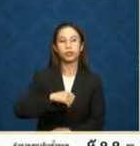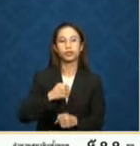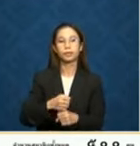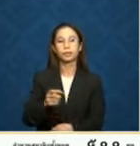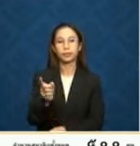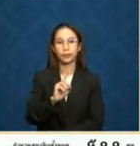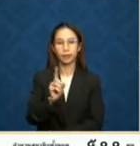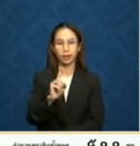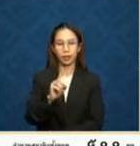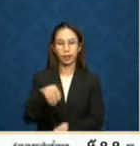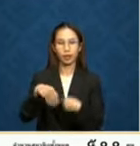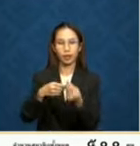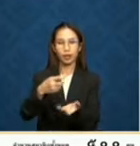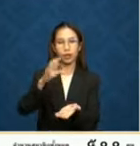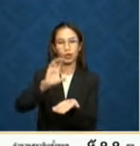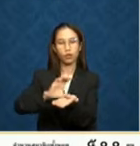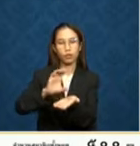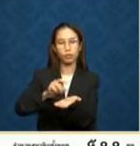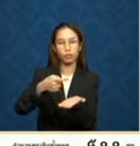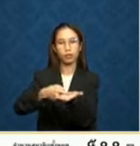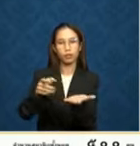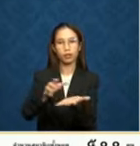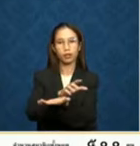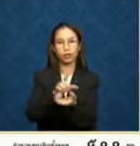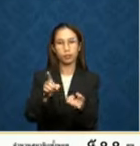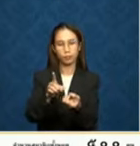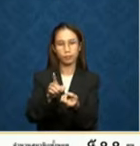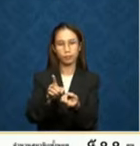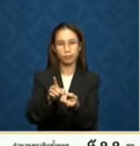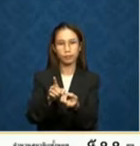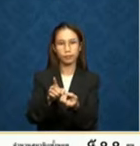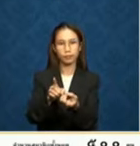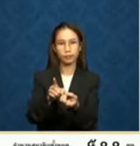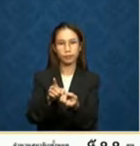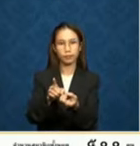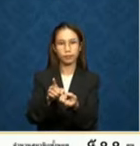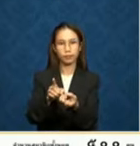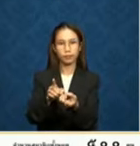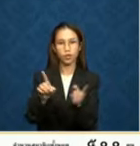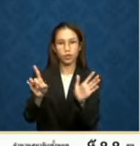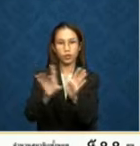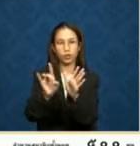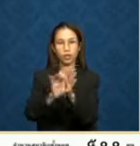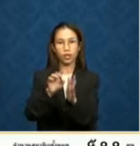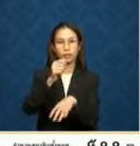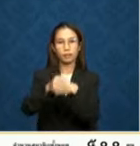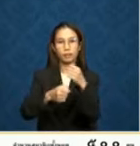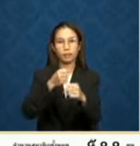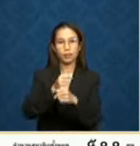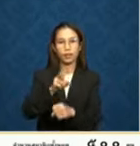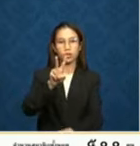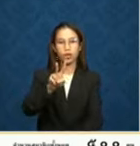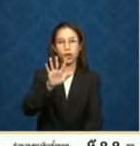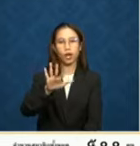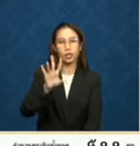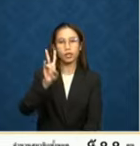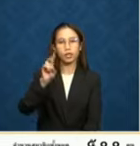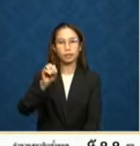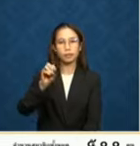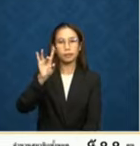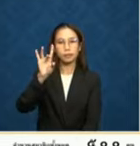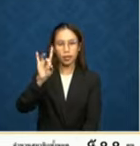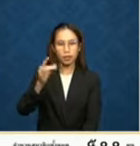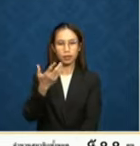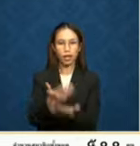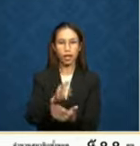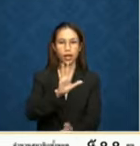ไรให้กองทุนมากันสังคมที่พิศสุดในปี 2,578 ประมาณ 5 ล้านลานบาท